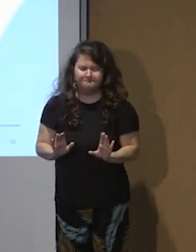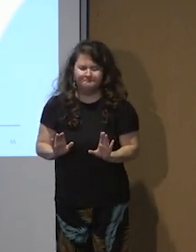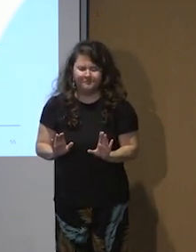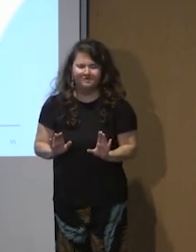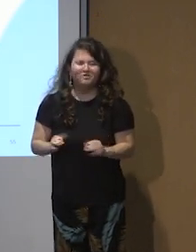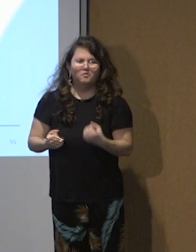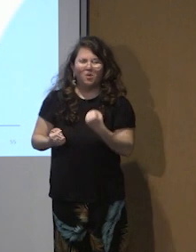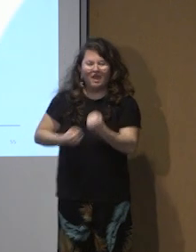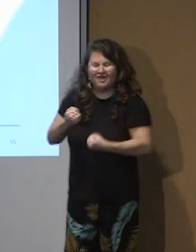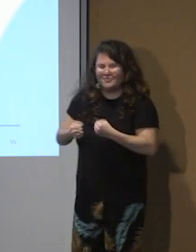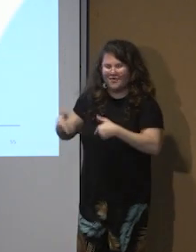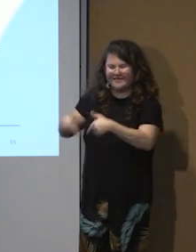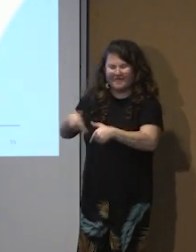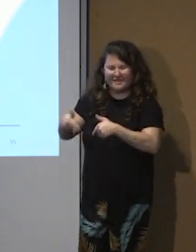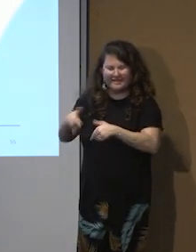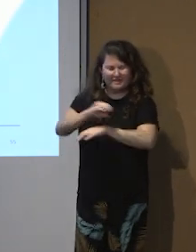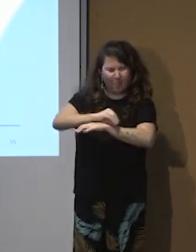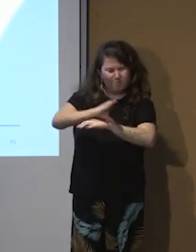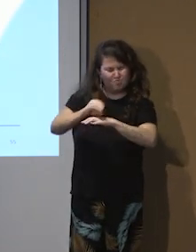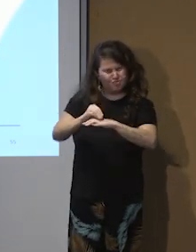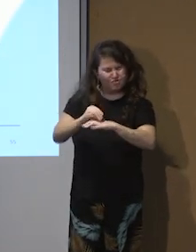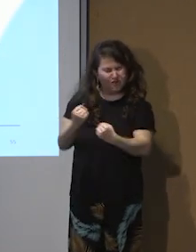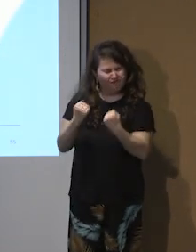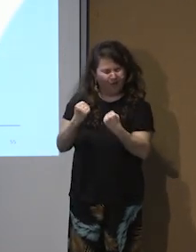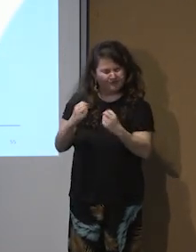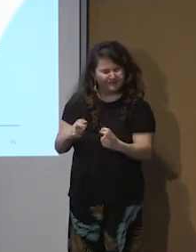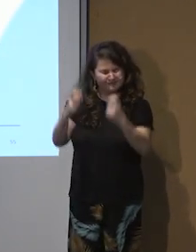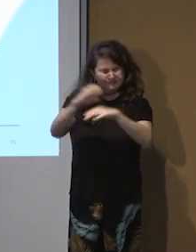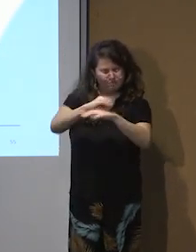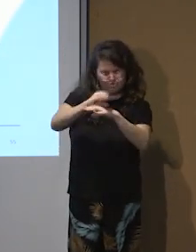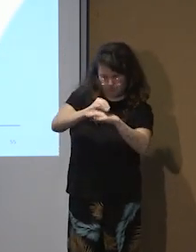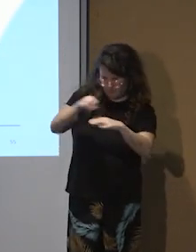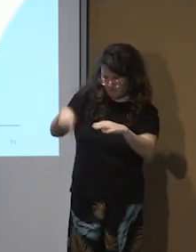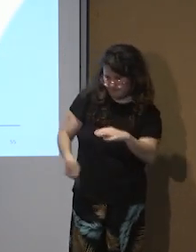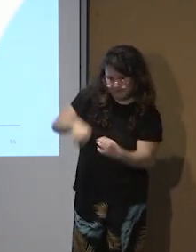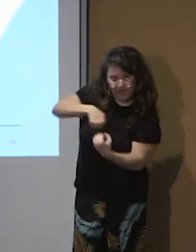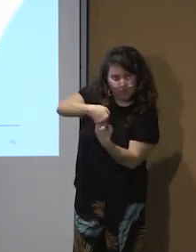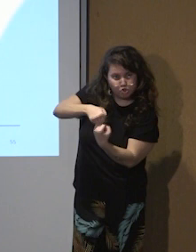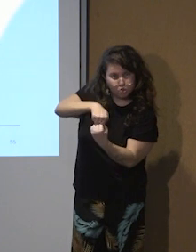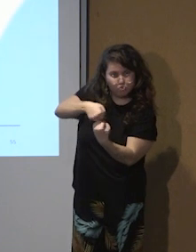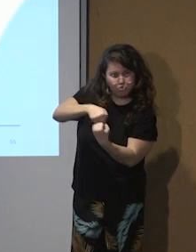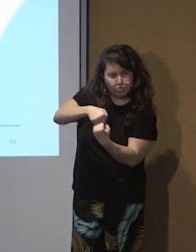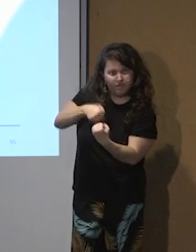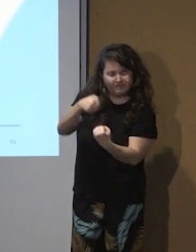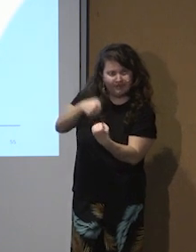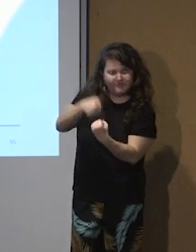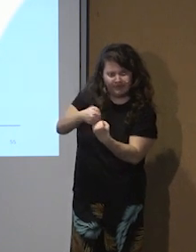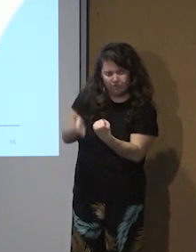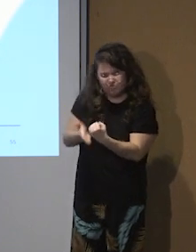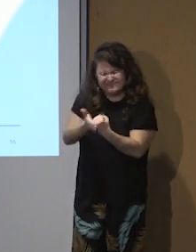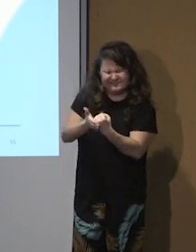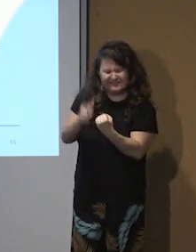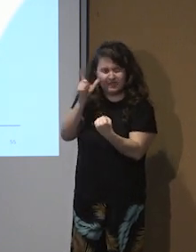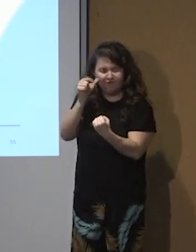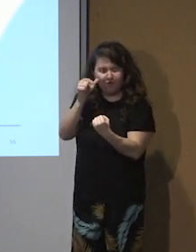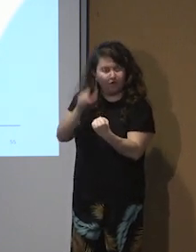ça augmentait la force musculaire et donc ça diminue l'impact sur les genoux. Si les muscles sont là pour tenir, les os vont moins cogner entre eux.